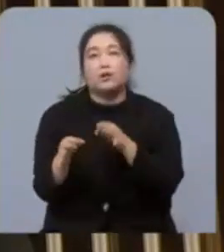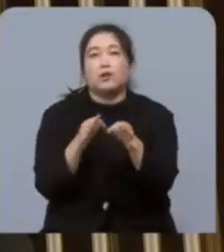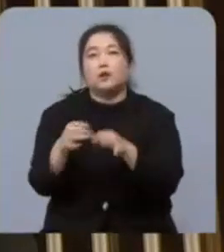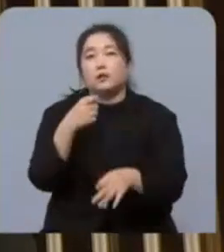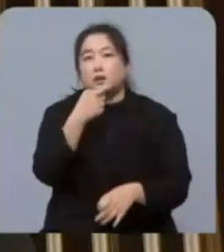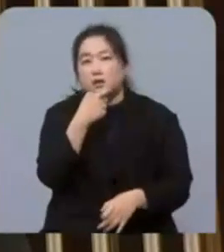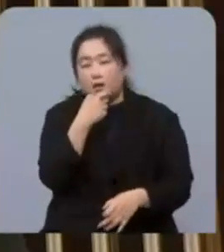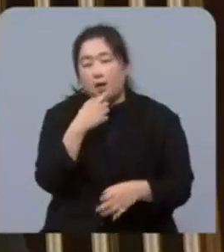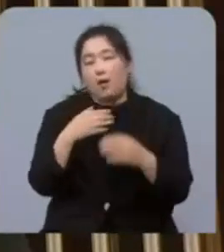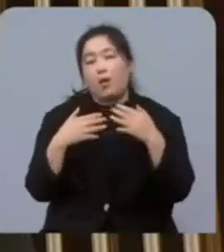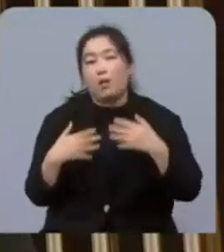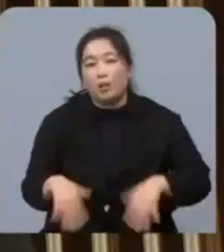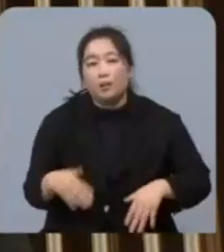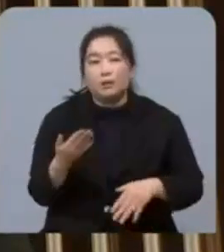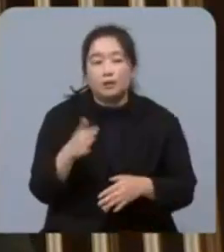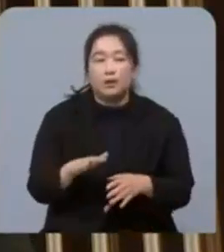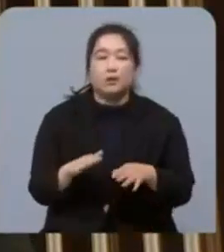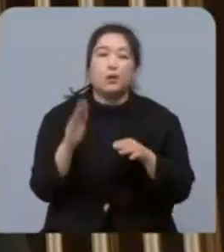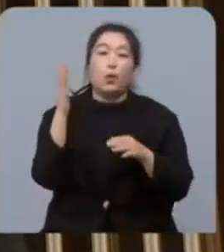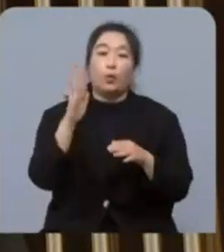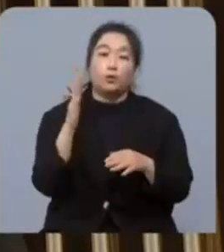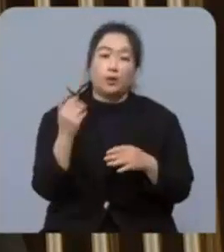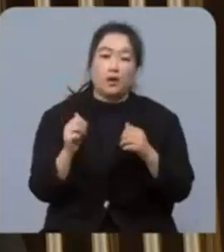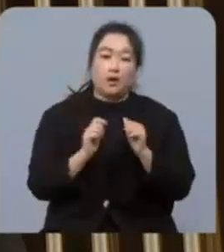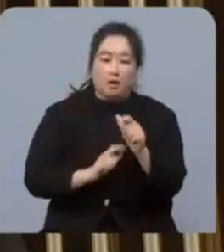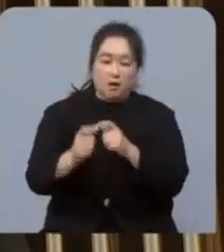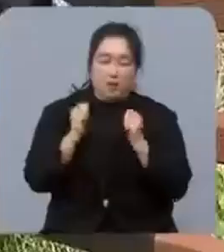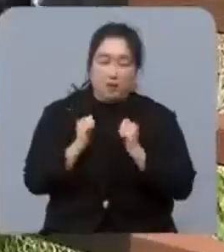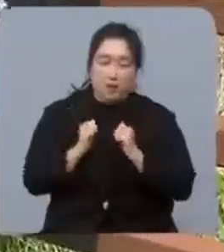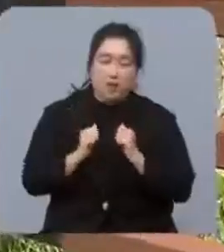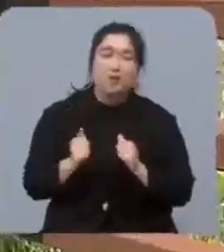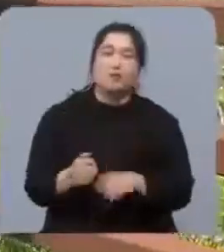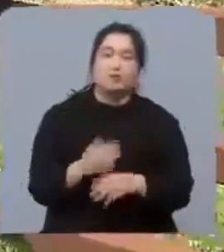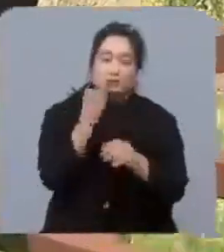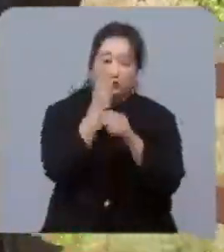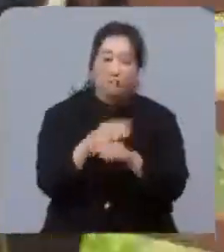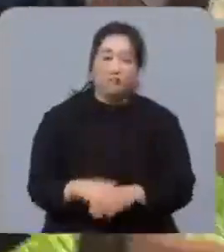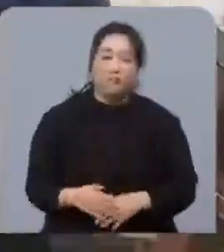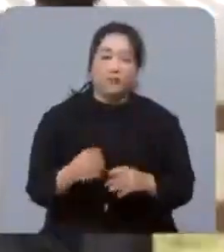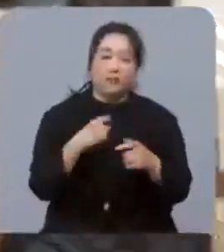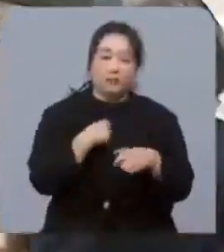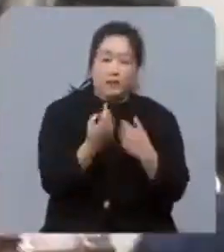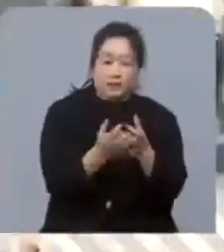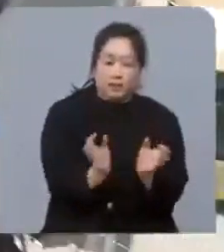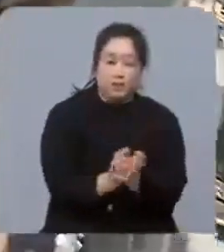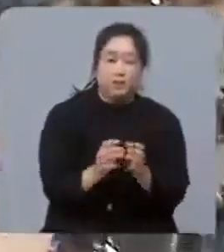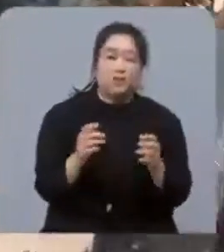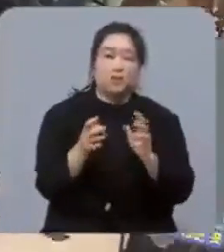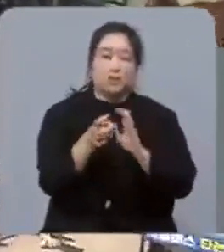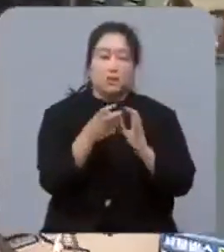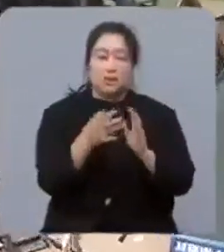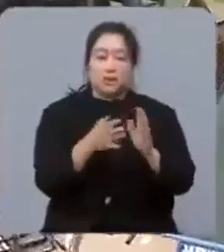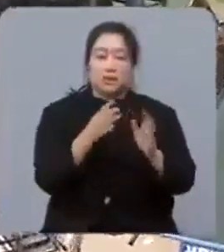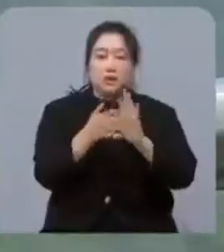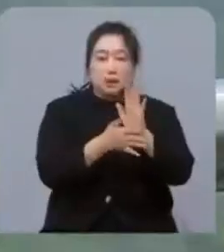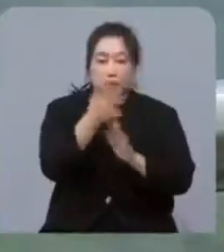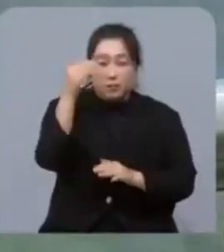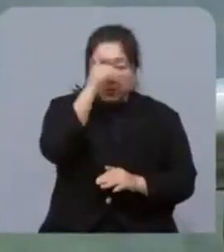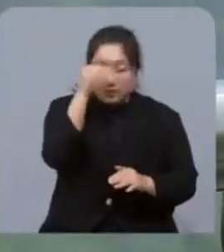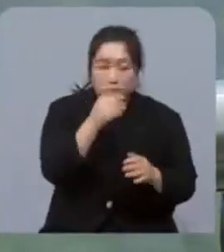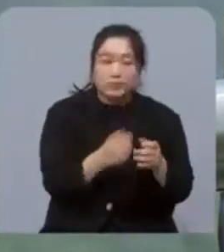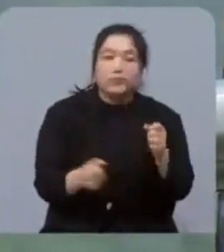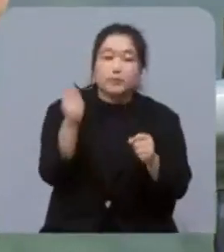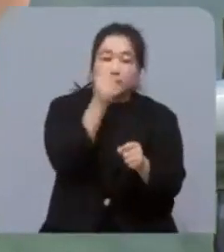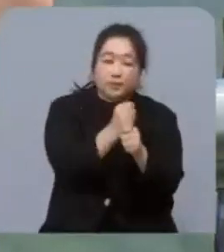싫고 힘도 빠지고 그랬는데 요새는 더 열심히 하려고 힘내고 있습니다. 자치단체들은 시티 투어를 재개하는 등 관광지